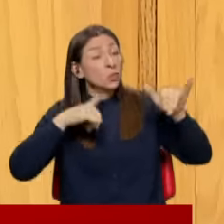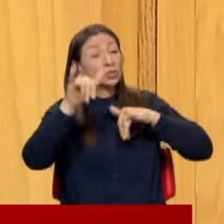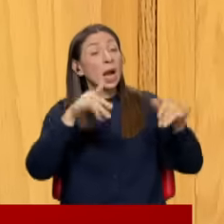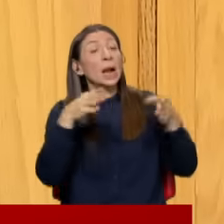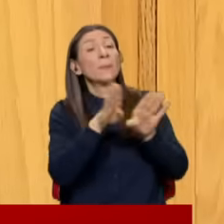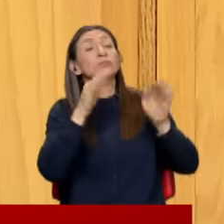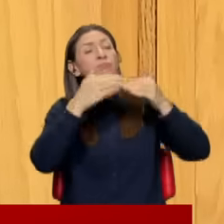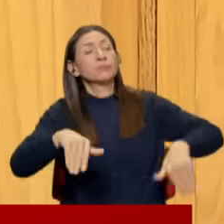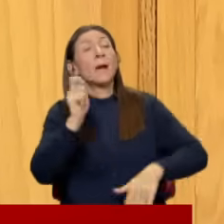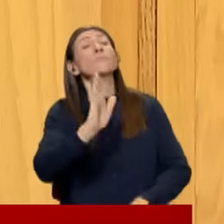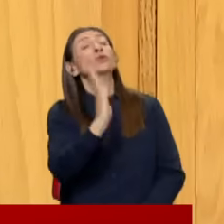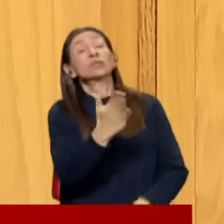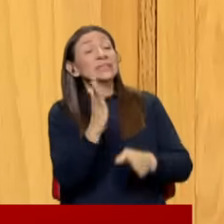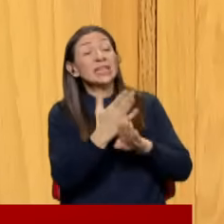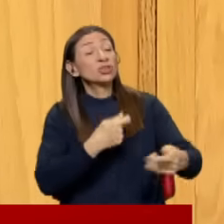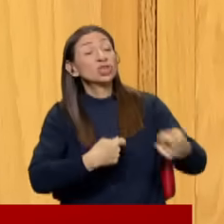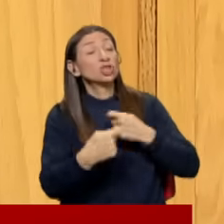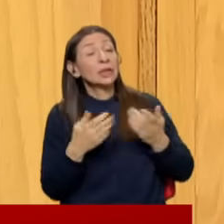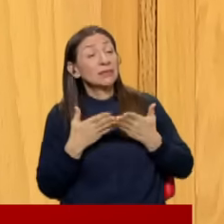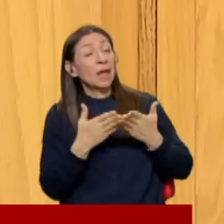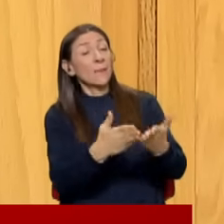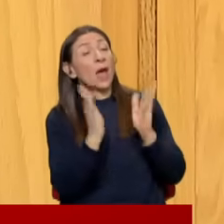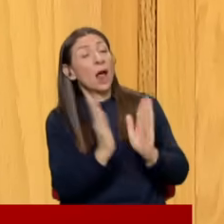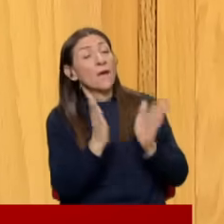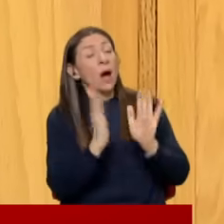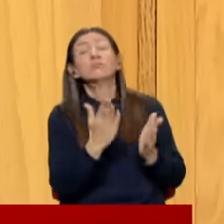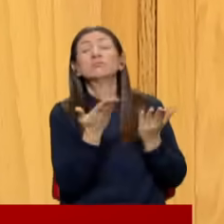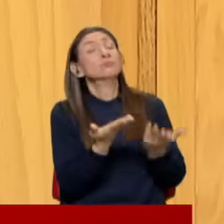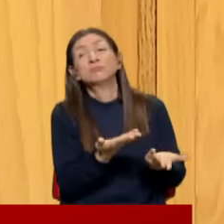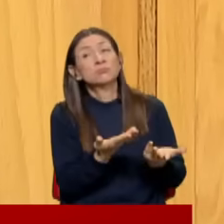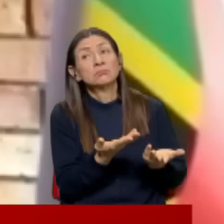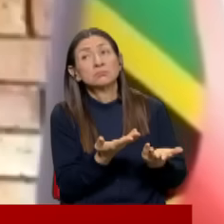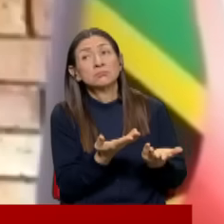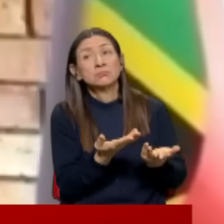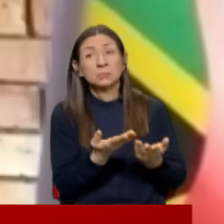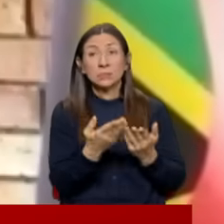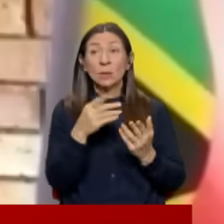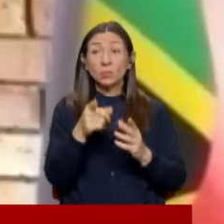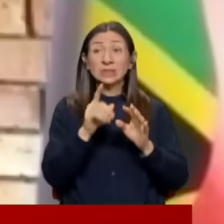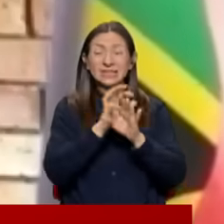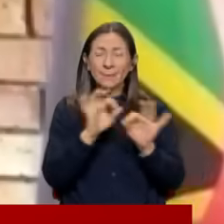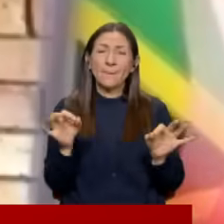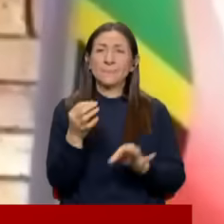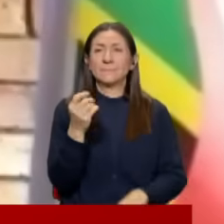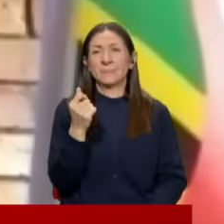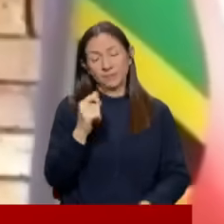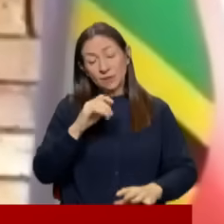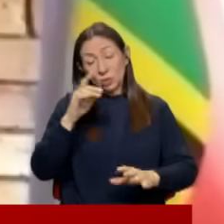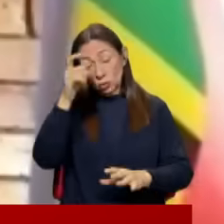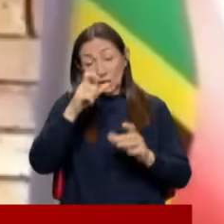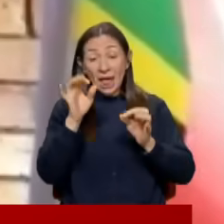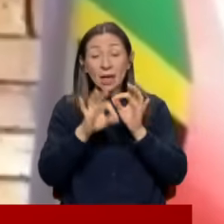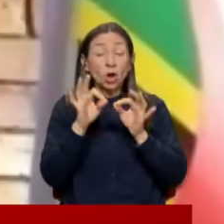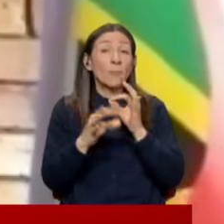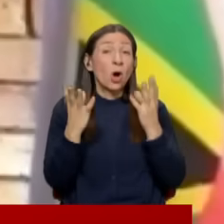uçaklarına kapatmıyorsunuz? Siz niçin ticaret gemilerinize hala ambargo uygulamıyorsunuz? Olay tamamen duygusal. Ülkemiz